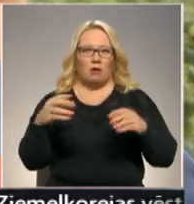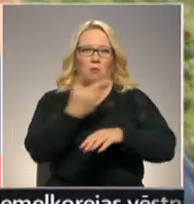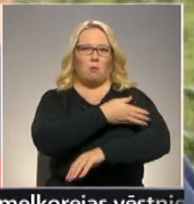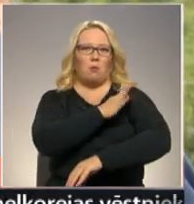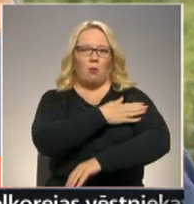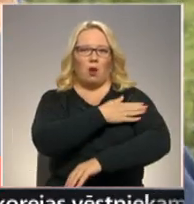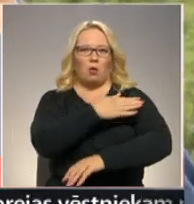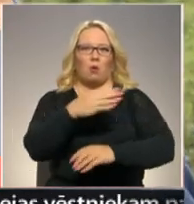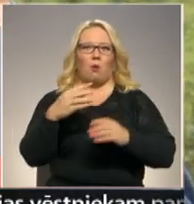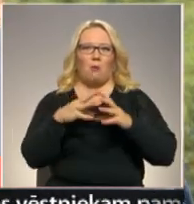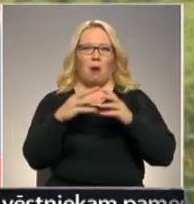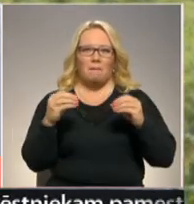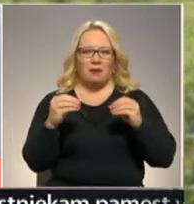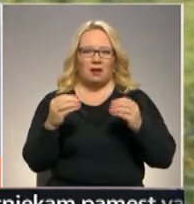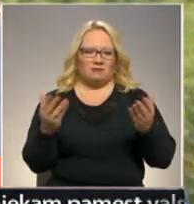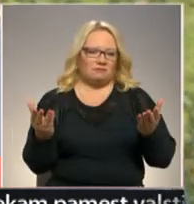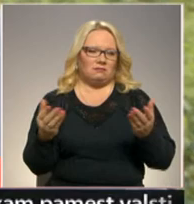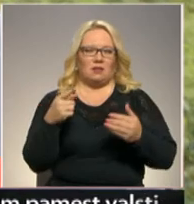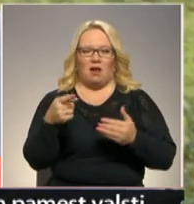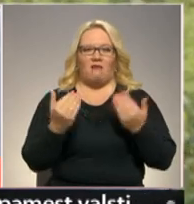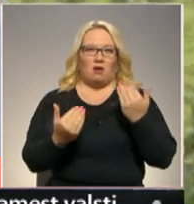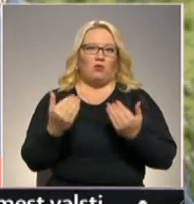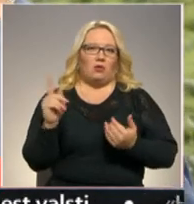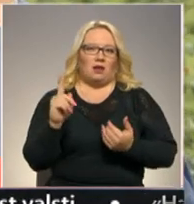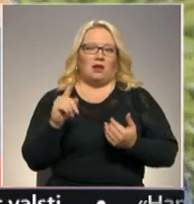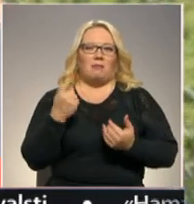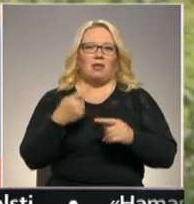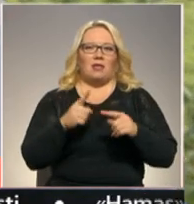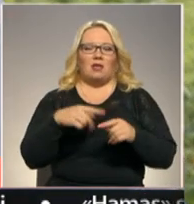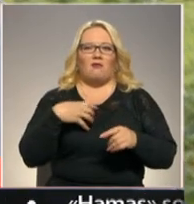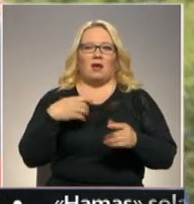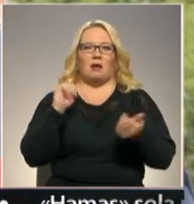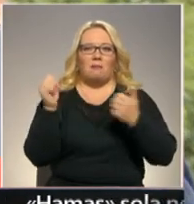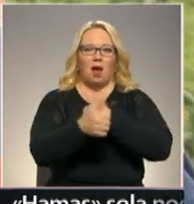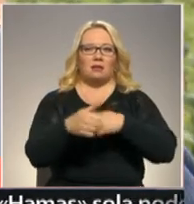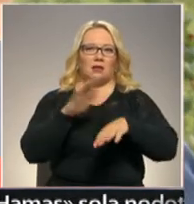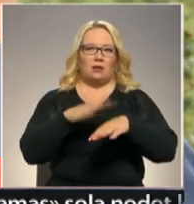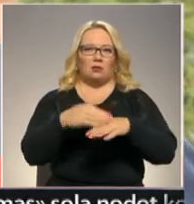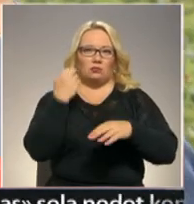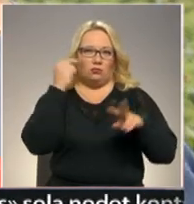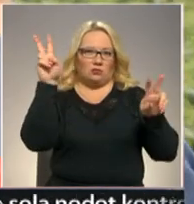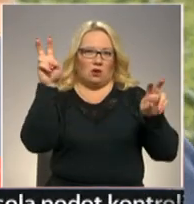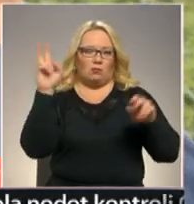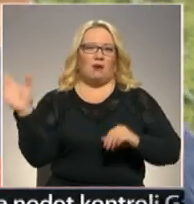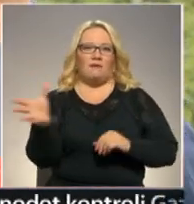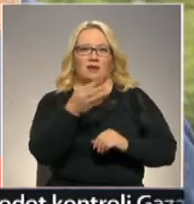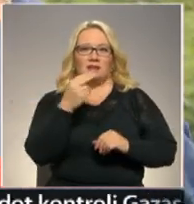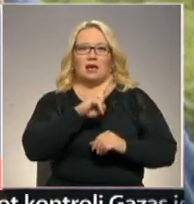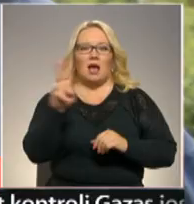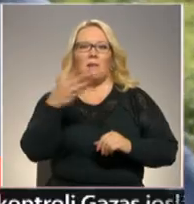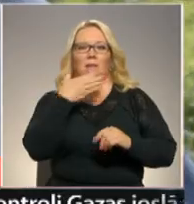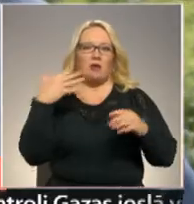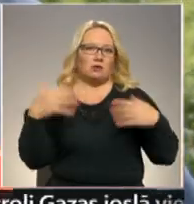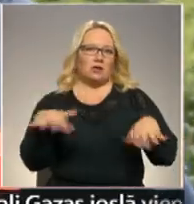poļu paprika. Nu, tā jau var būt. Bet tad jau vajag mainīt tirgus nosaukumu. Visi, kam nav